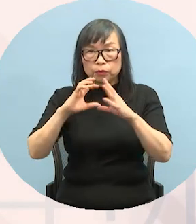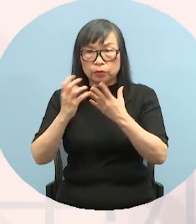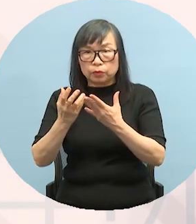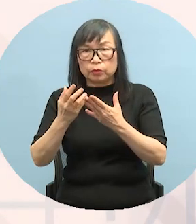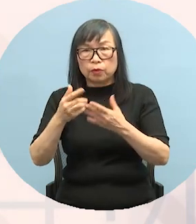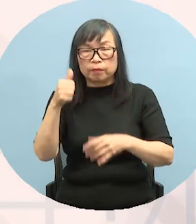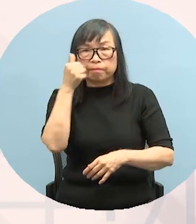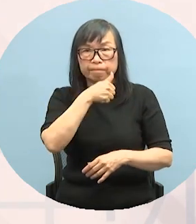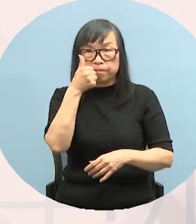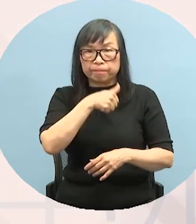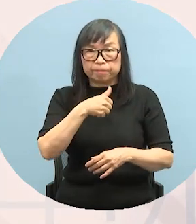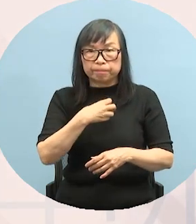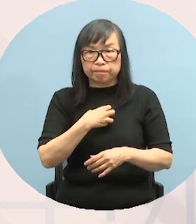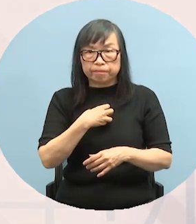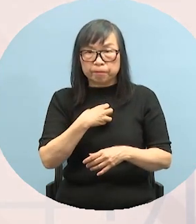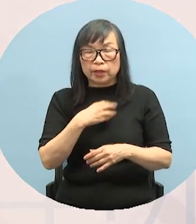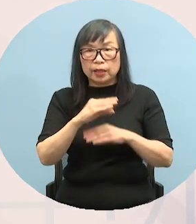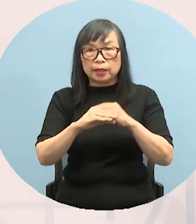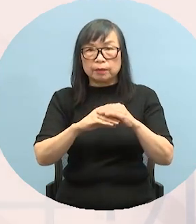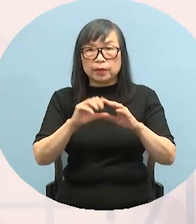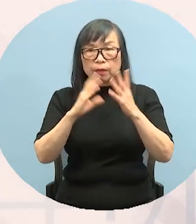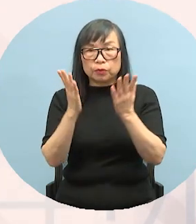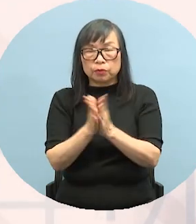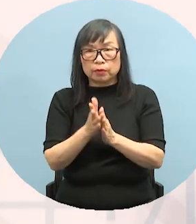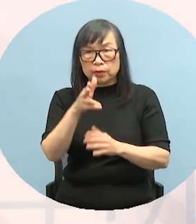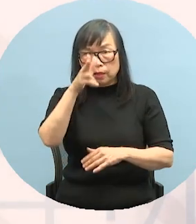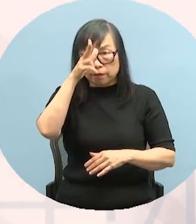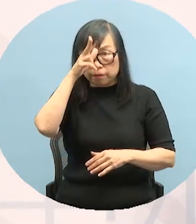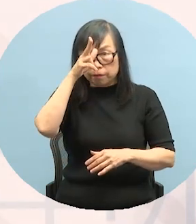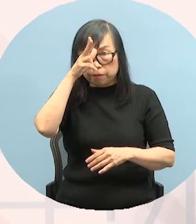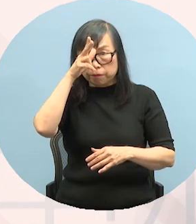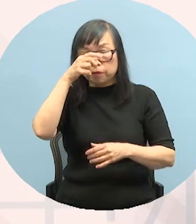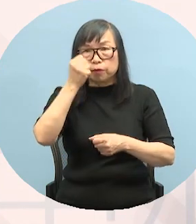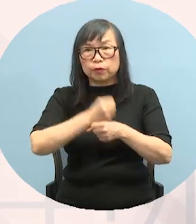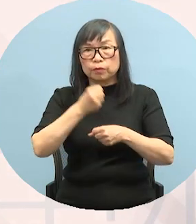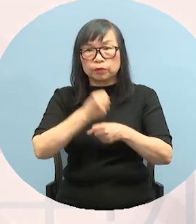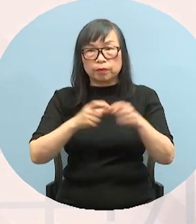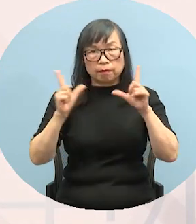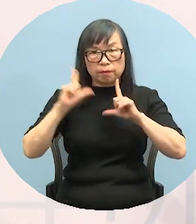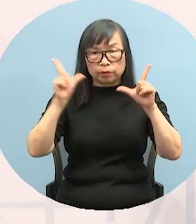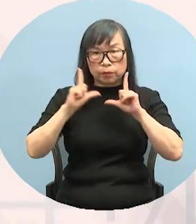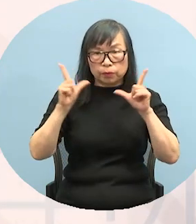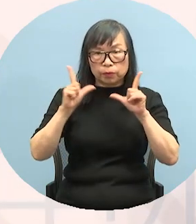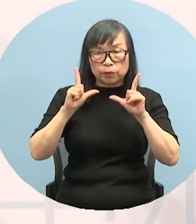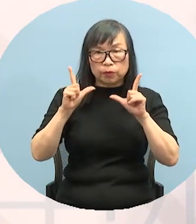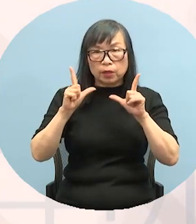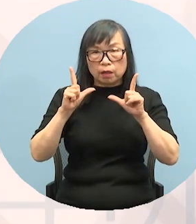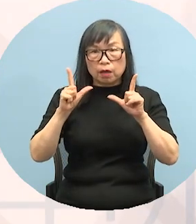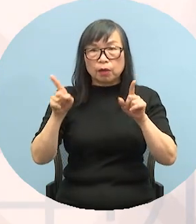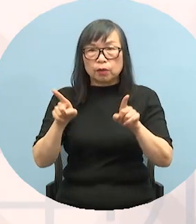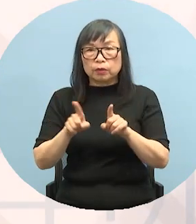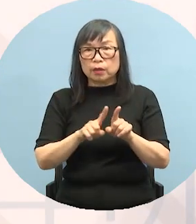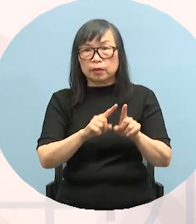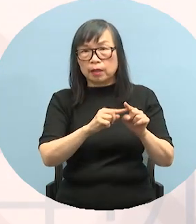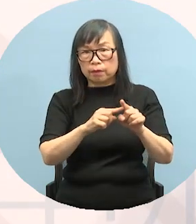一员的自豪感，建立全政府即系 whole government 的工作态度，共同